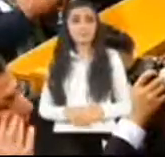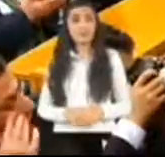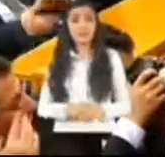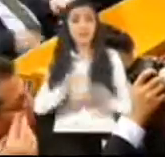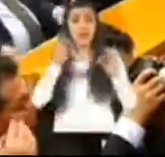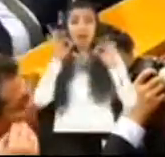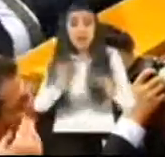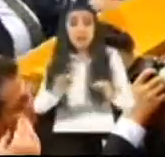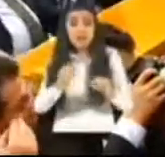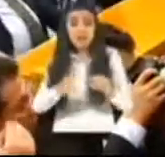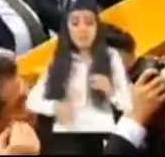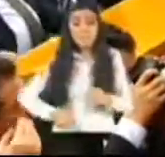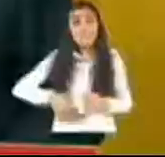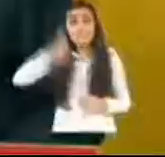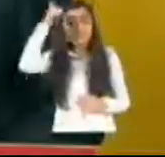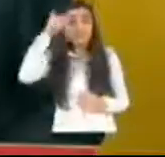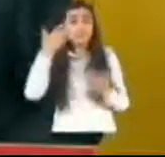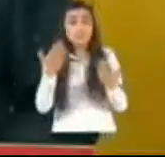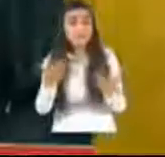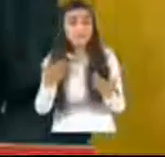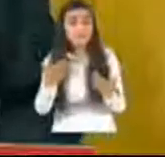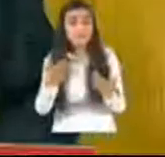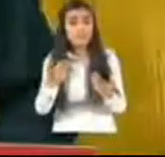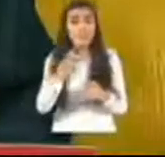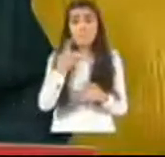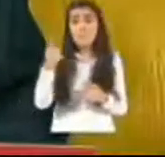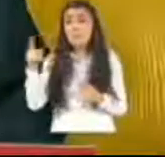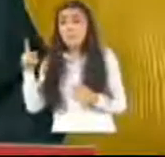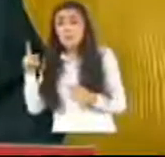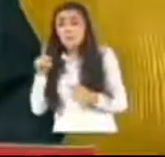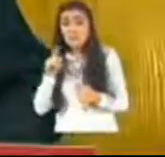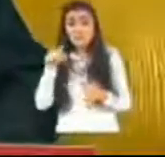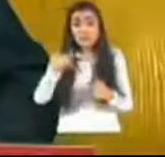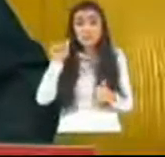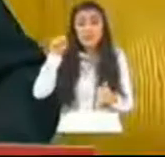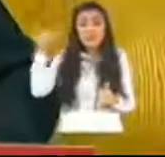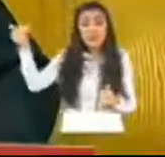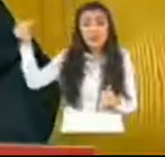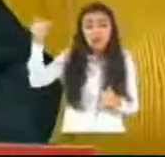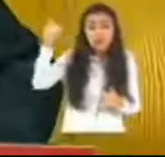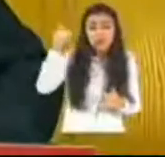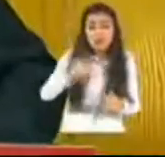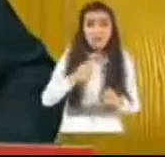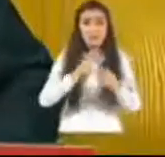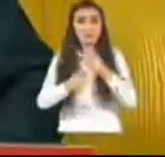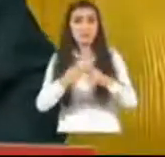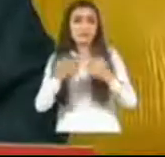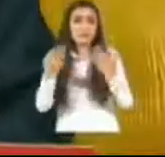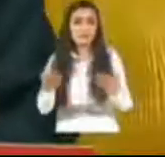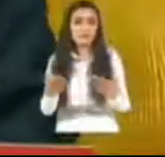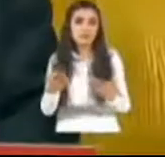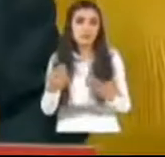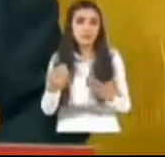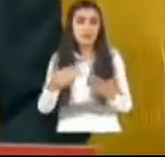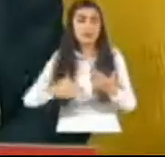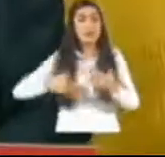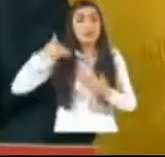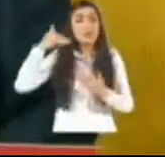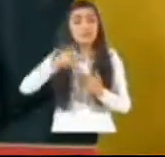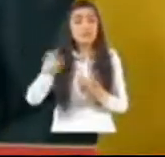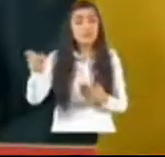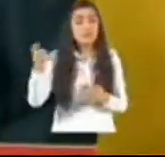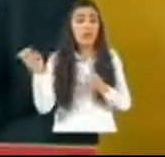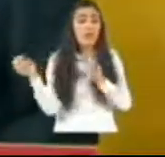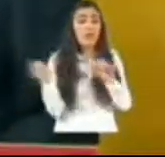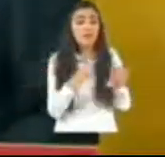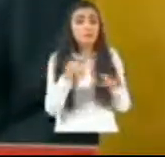Anlık başarıların ümidiyle, bin bir meşakkatle bugünlere taşıdığımız siyasetimizin geleceğini heba